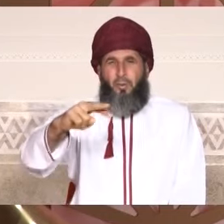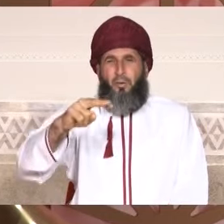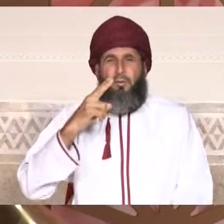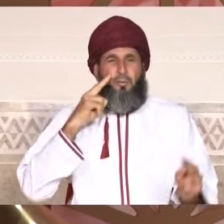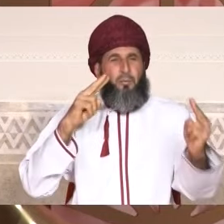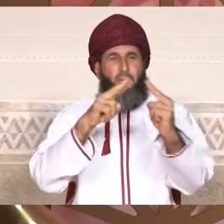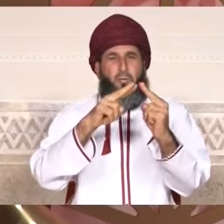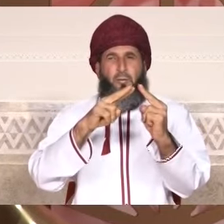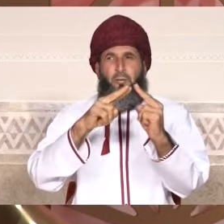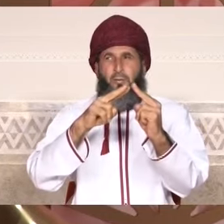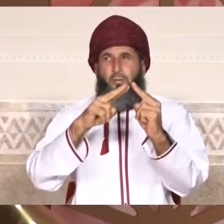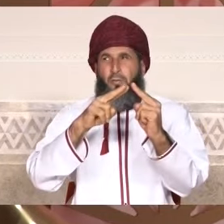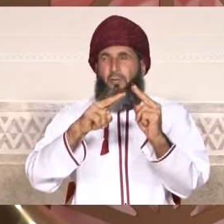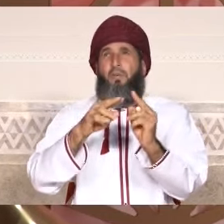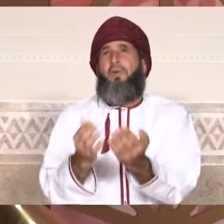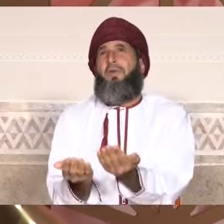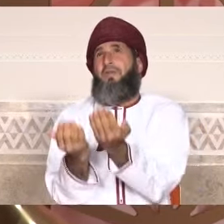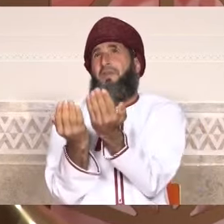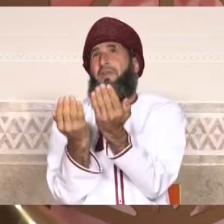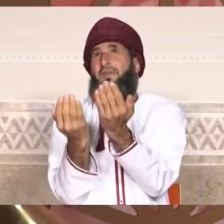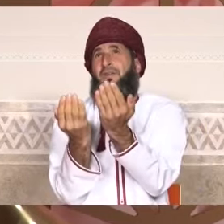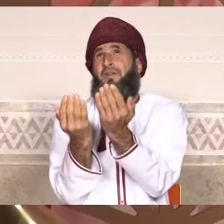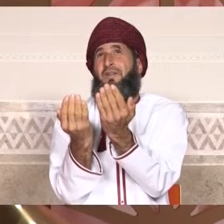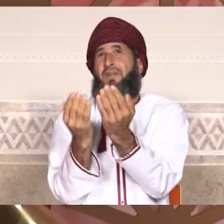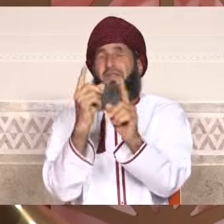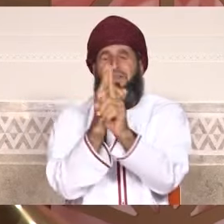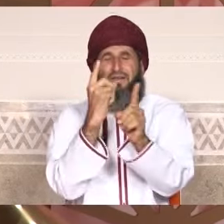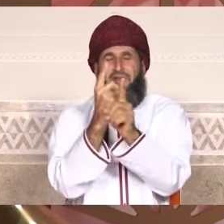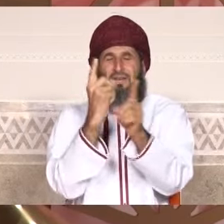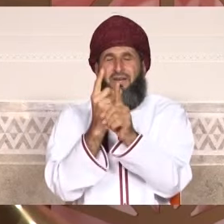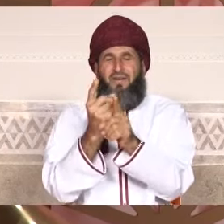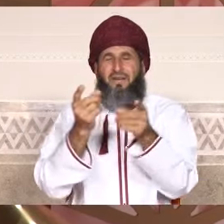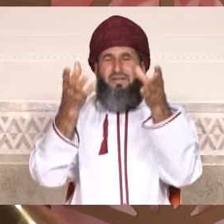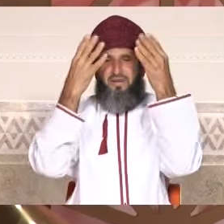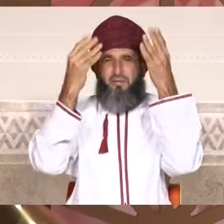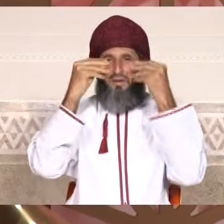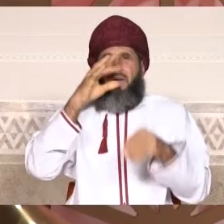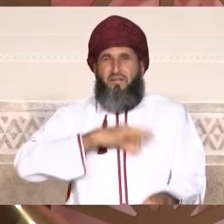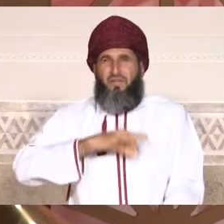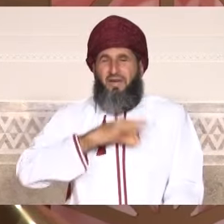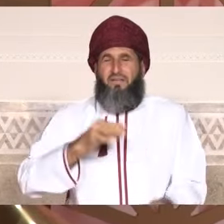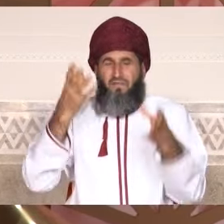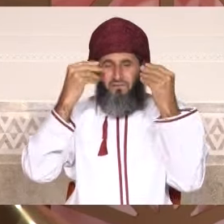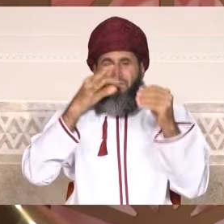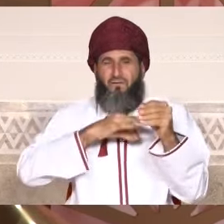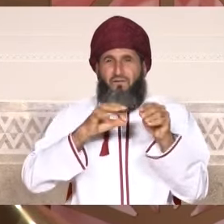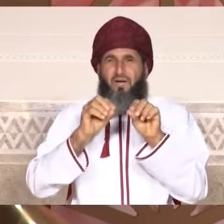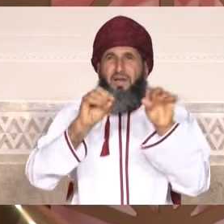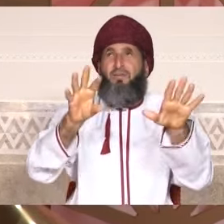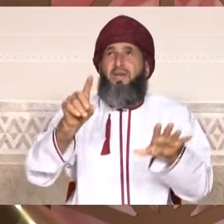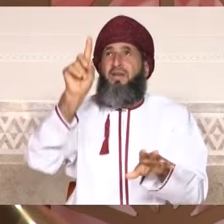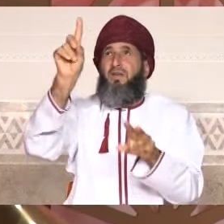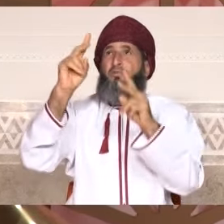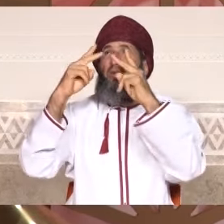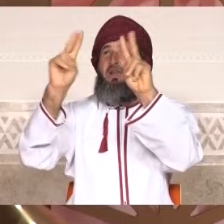والأخوات جميعا، وأسأل الله تبارك وتعالى في مستهل هذا اللقاء أن يعلمنا ما ينفعنا وأن ينفعنا بما